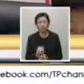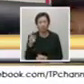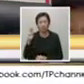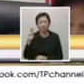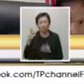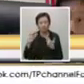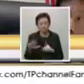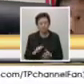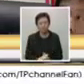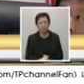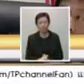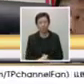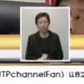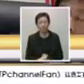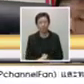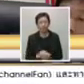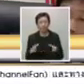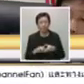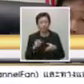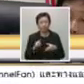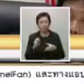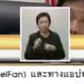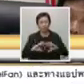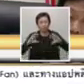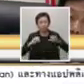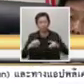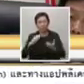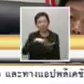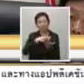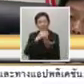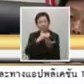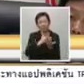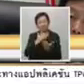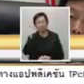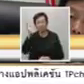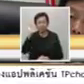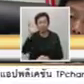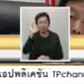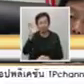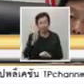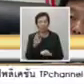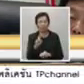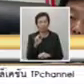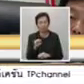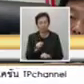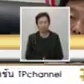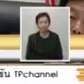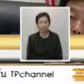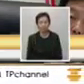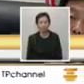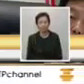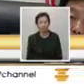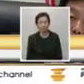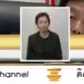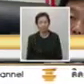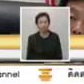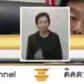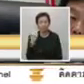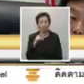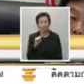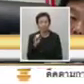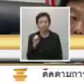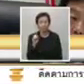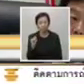จแล้วเนี่ยก็นำคณะมนตรีมาแถลงนโยบายต่อรัฐสภาตอนนั้นยังอยู่ TOT น